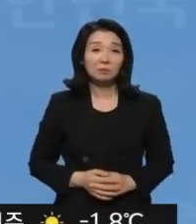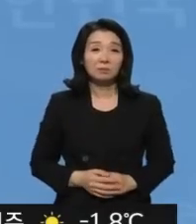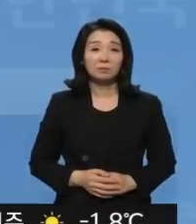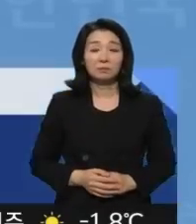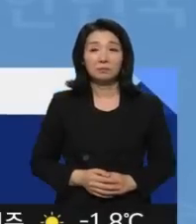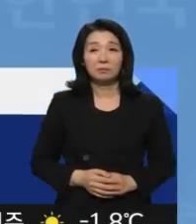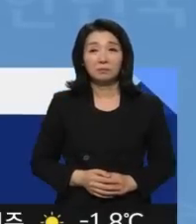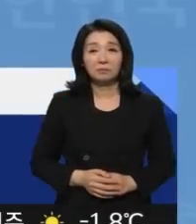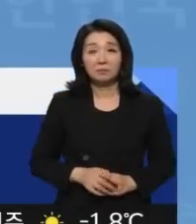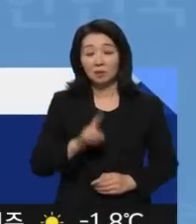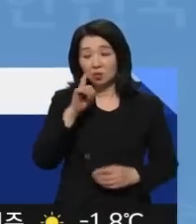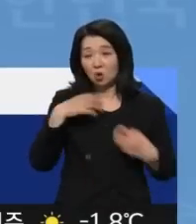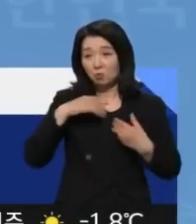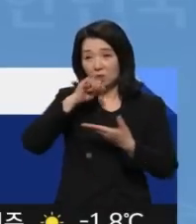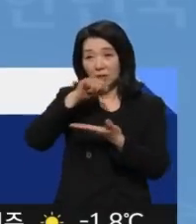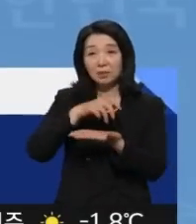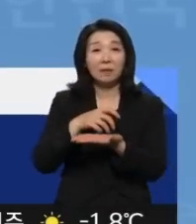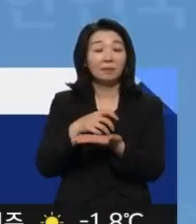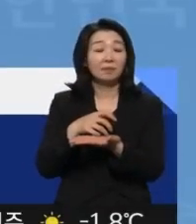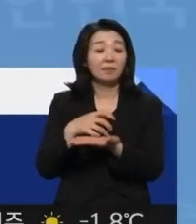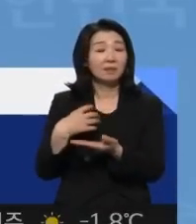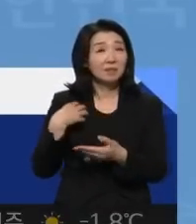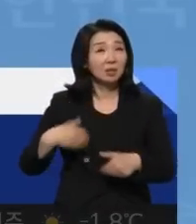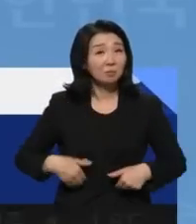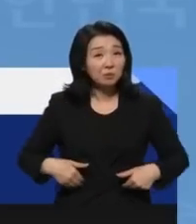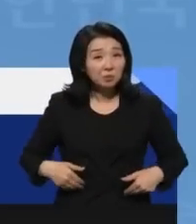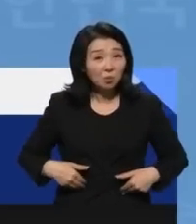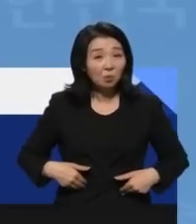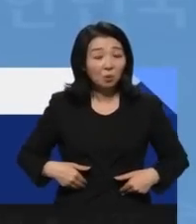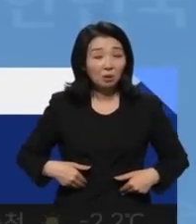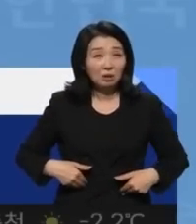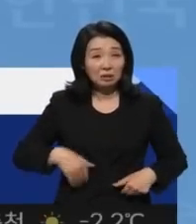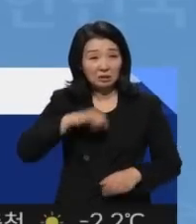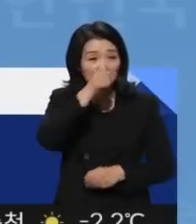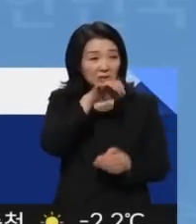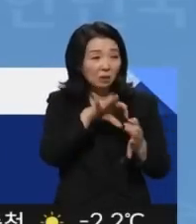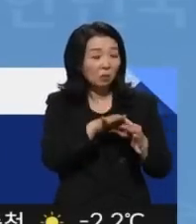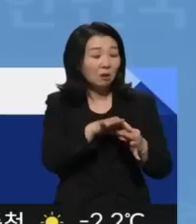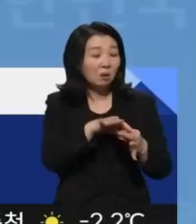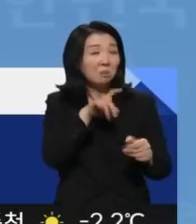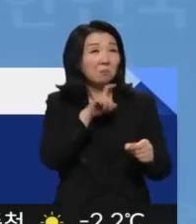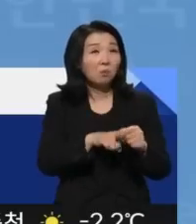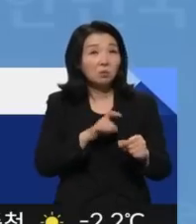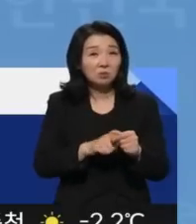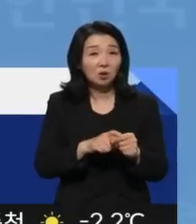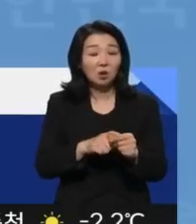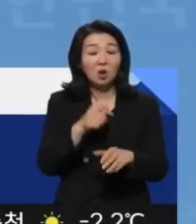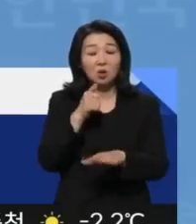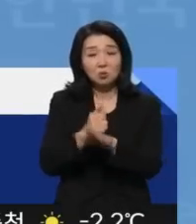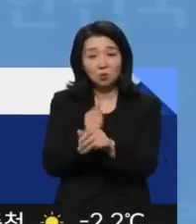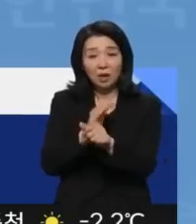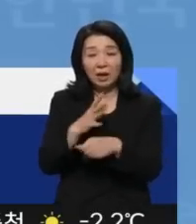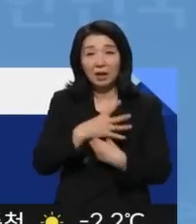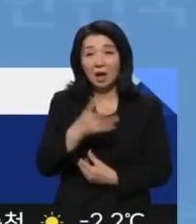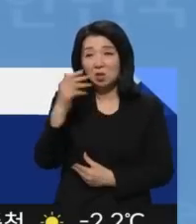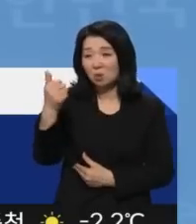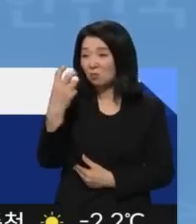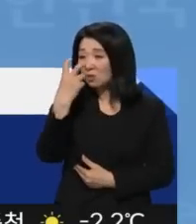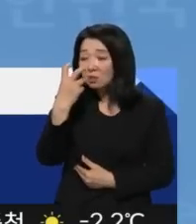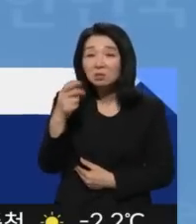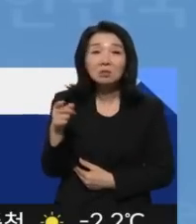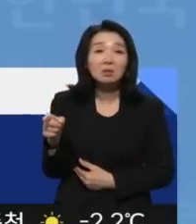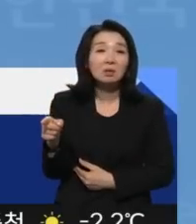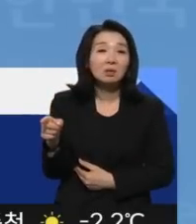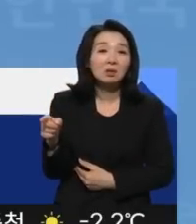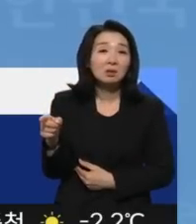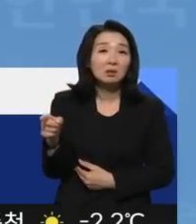정부 예산을 챙겨야 할 집권 여당이 예산을 인질로 삼아 이상민 장관을 지키려 하는 해괴한 일이